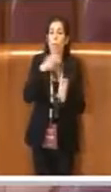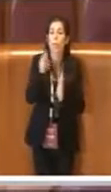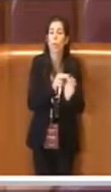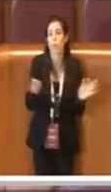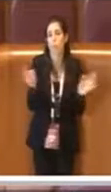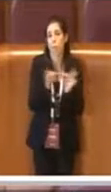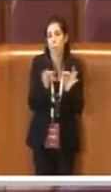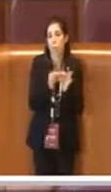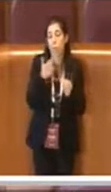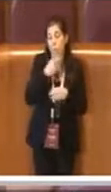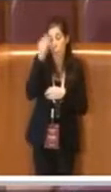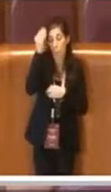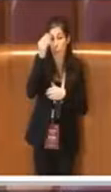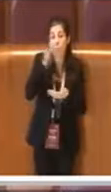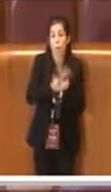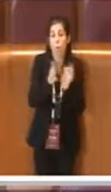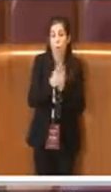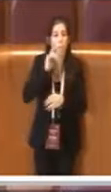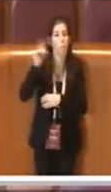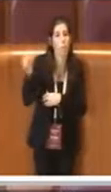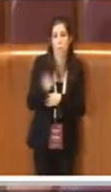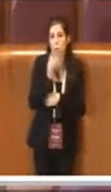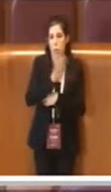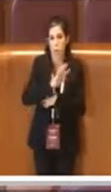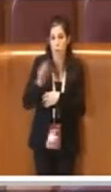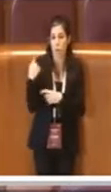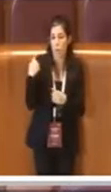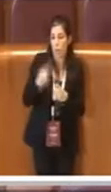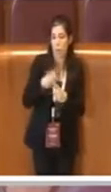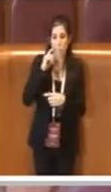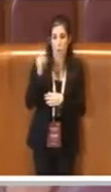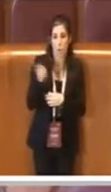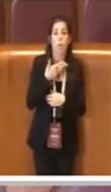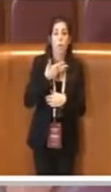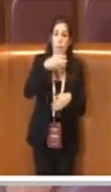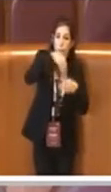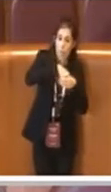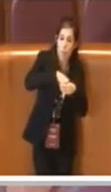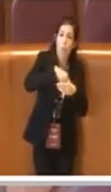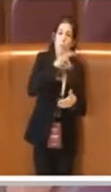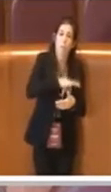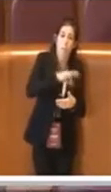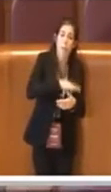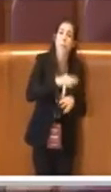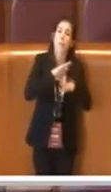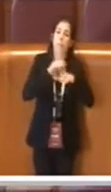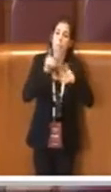convenzione che contempera gli interessi degli operatori e dei cittadini. Grazie.